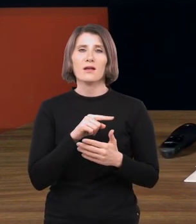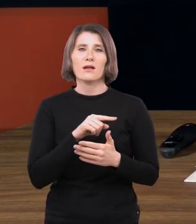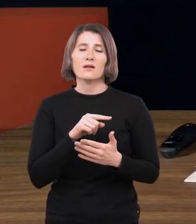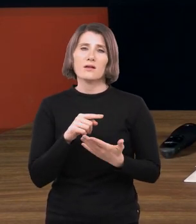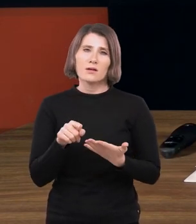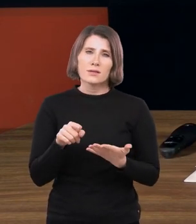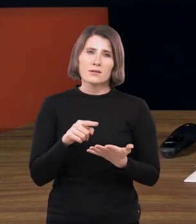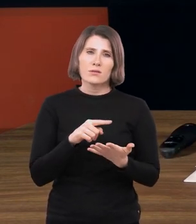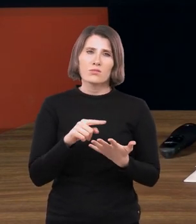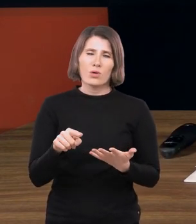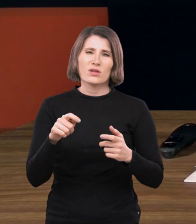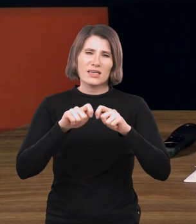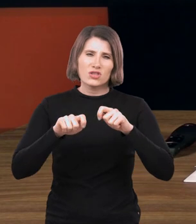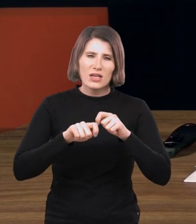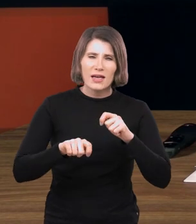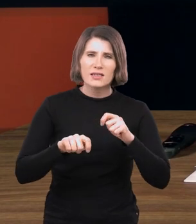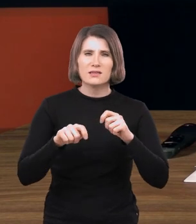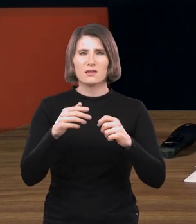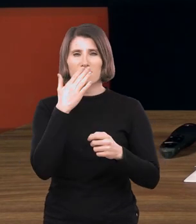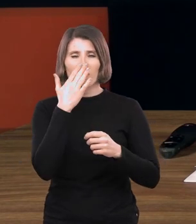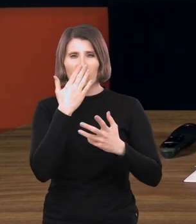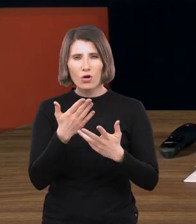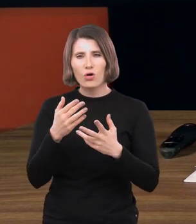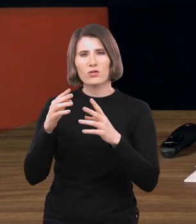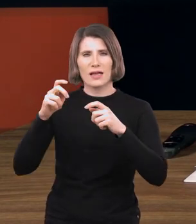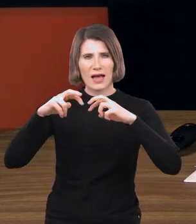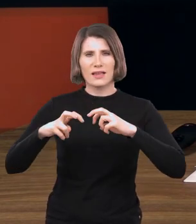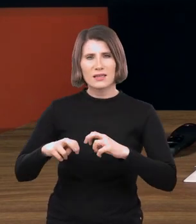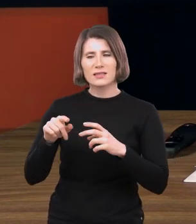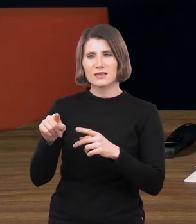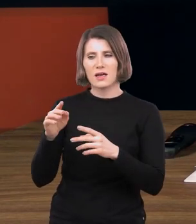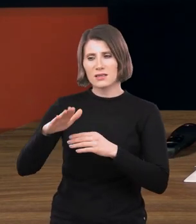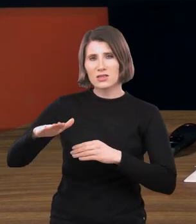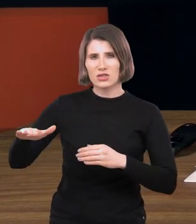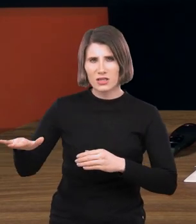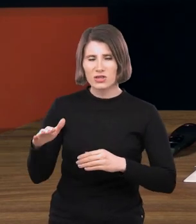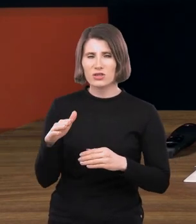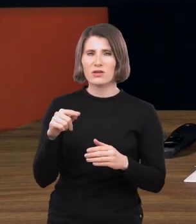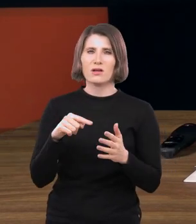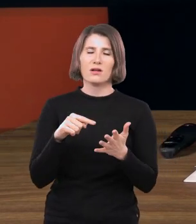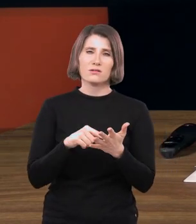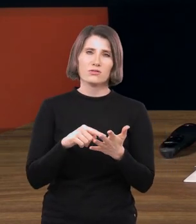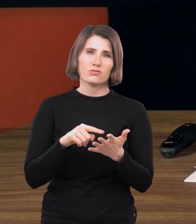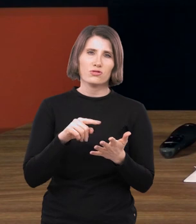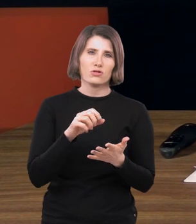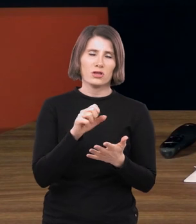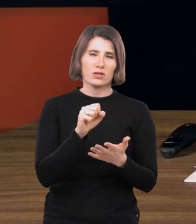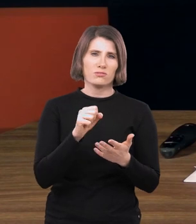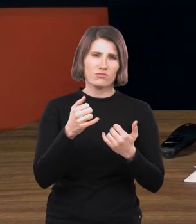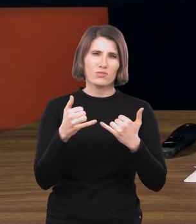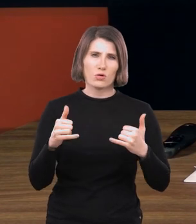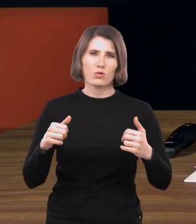specjalnych czy testach, które się przeprowadza, czy to na podstawie ADOS-2,